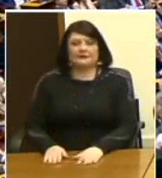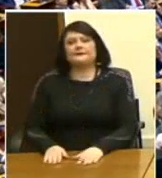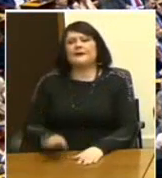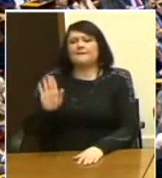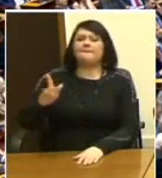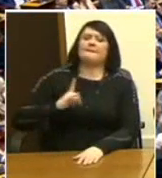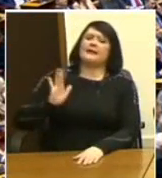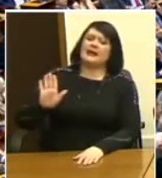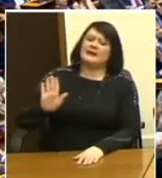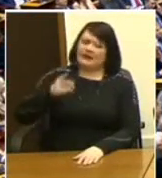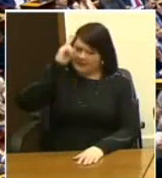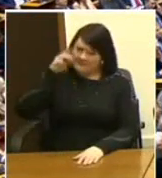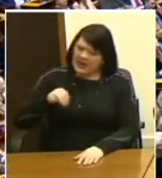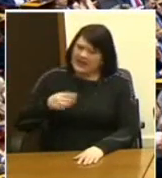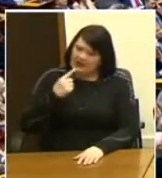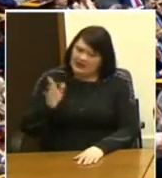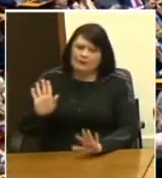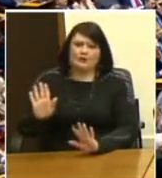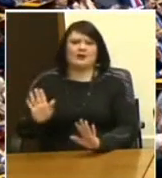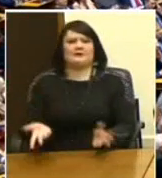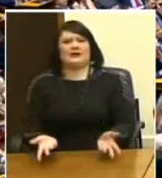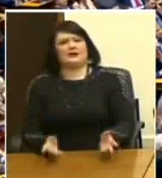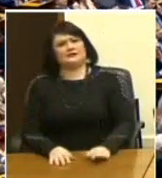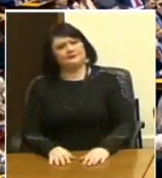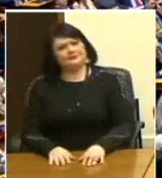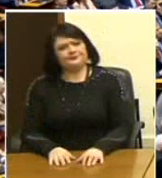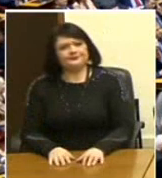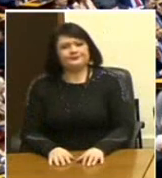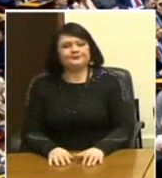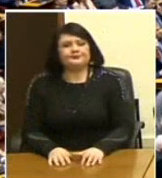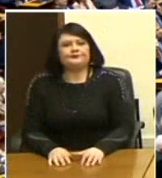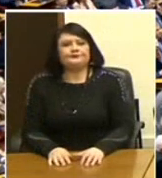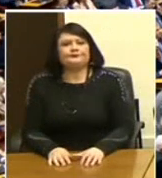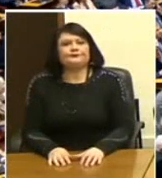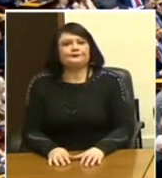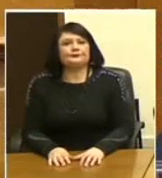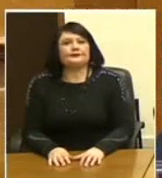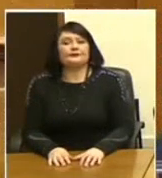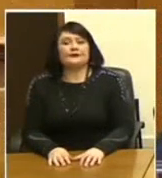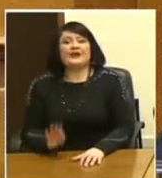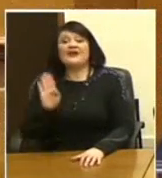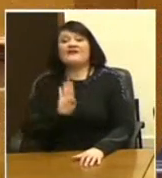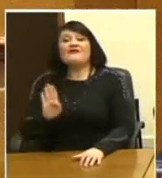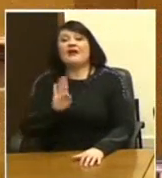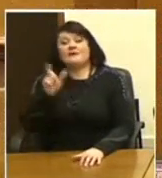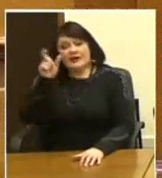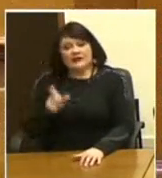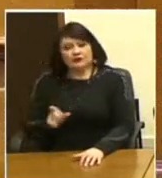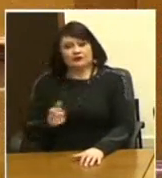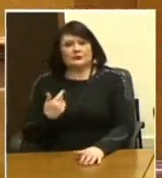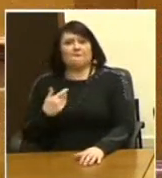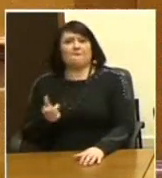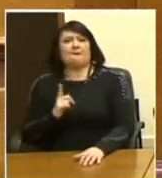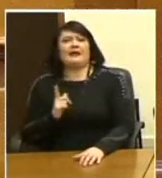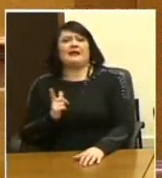αυτή. Δεν είστε δημοσιογράφος εδώ, κυρία Βούλτεψη. Ήταν αυτός στον οποίο είχατε να αποθέσει